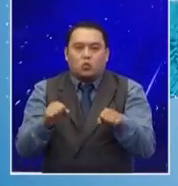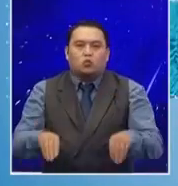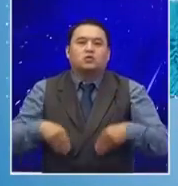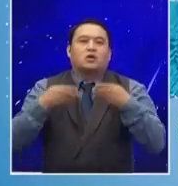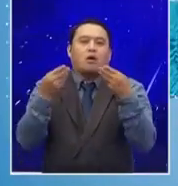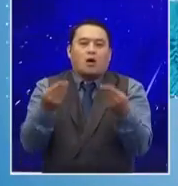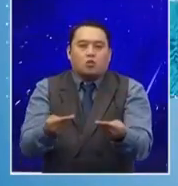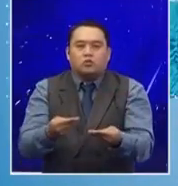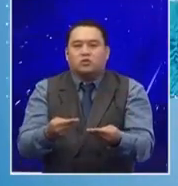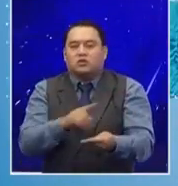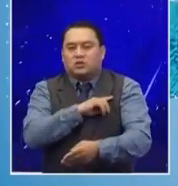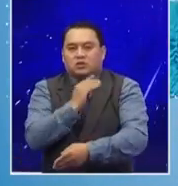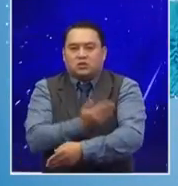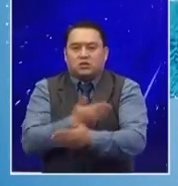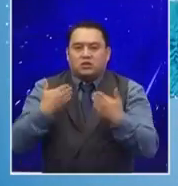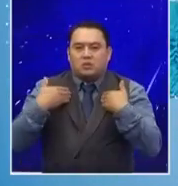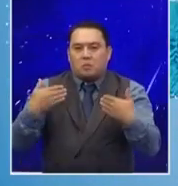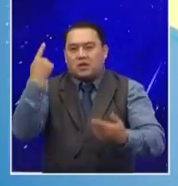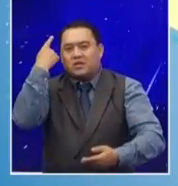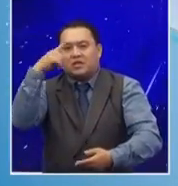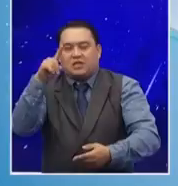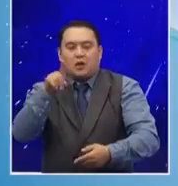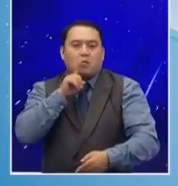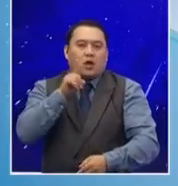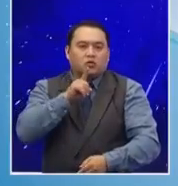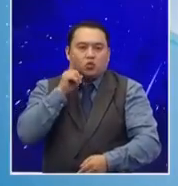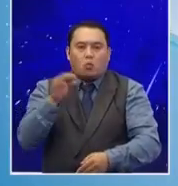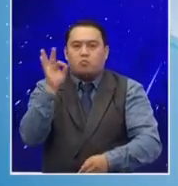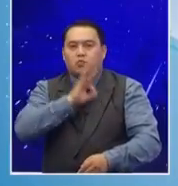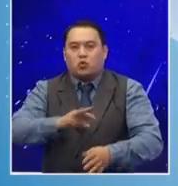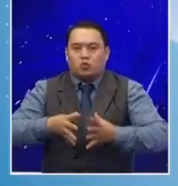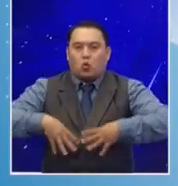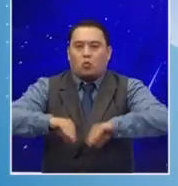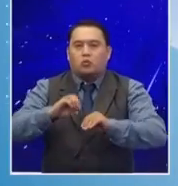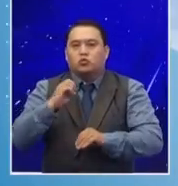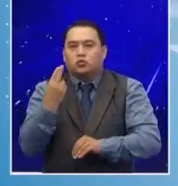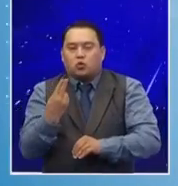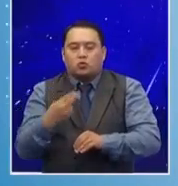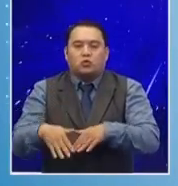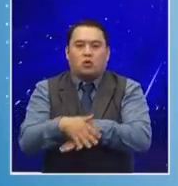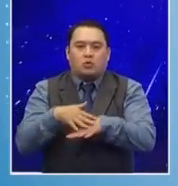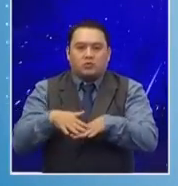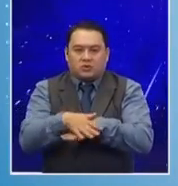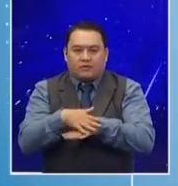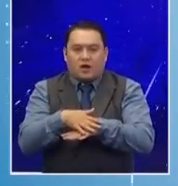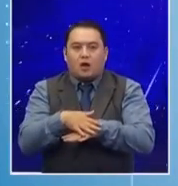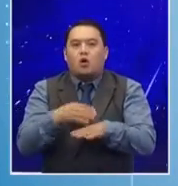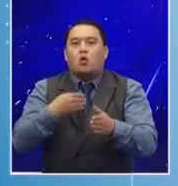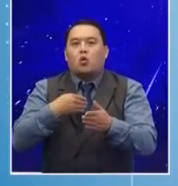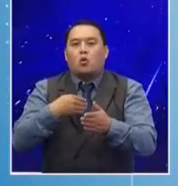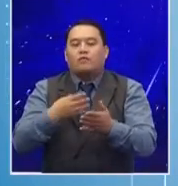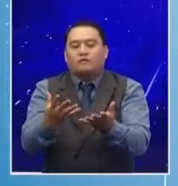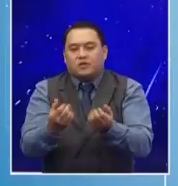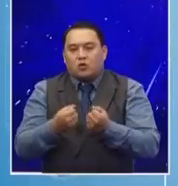для реализации самых смелых и креативных идей молодежи, он приносит пользу и для социально уязвимых слоев населения. А приобретенный